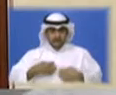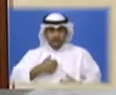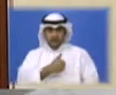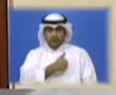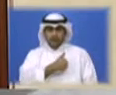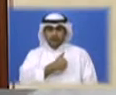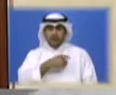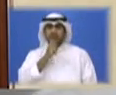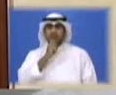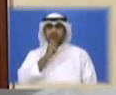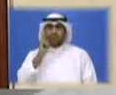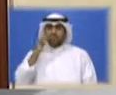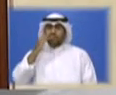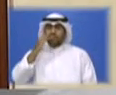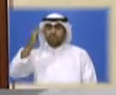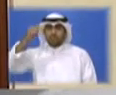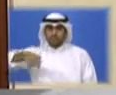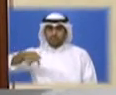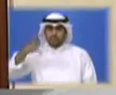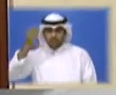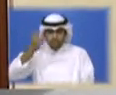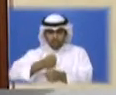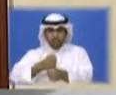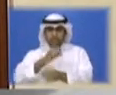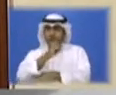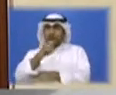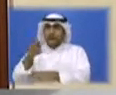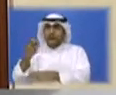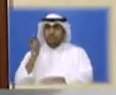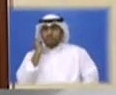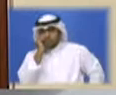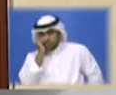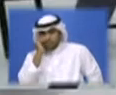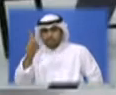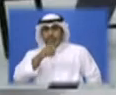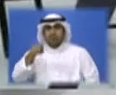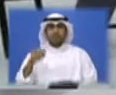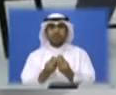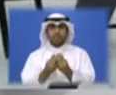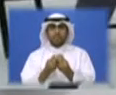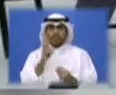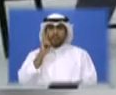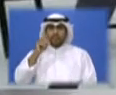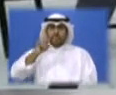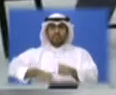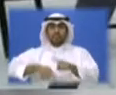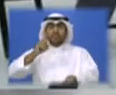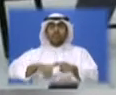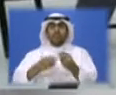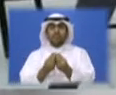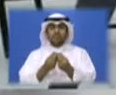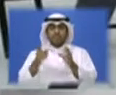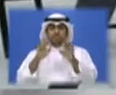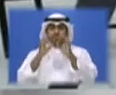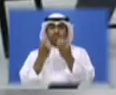سواء كانت الشابة أو الشاب، اشغلوهم، أعطوهم فرص يحققون ذاتهم. انتشار العنف في أوساط